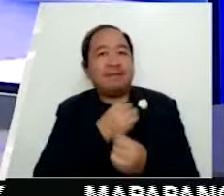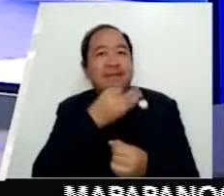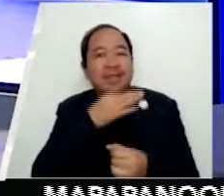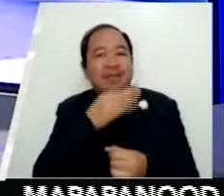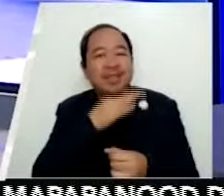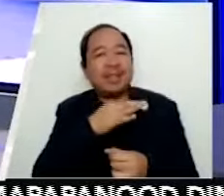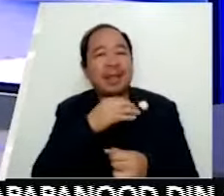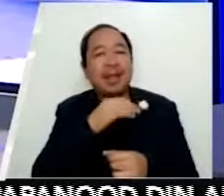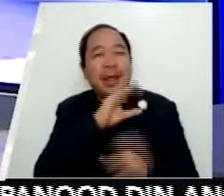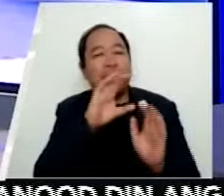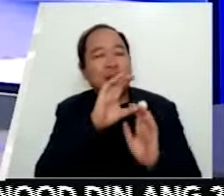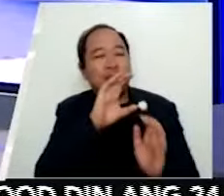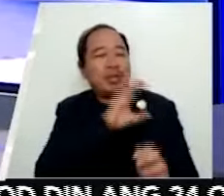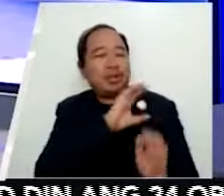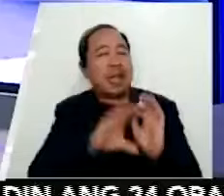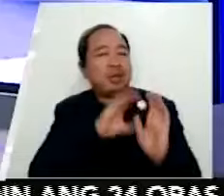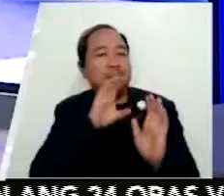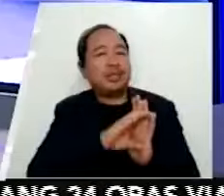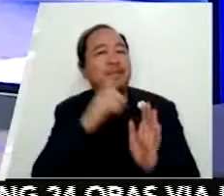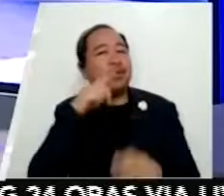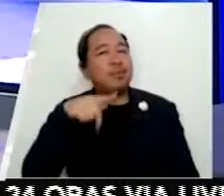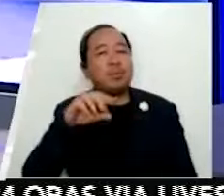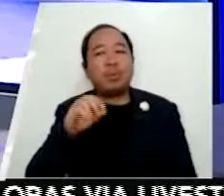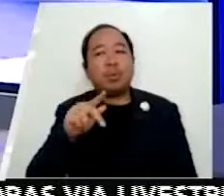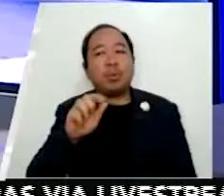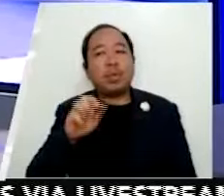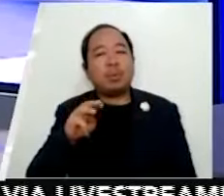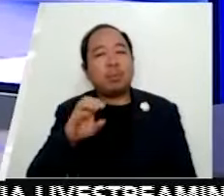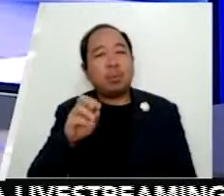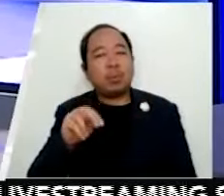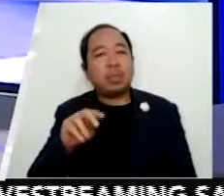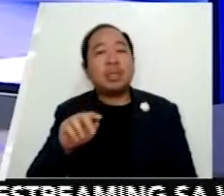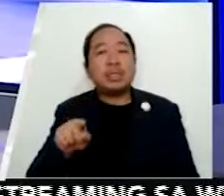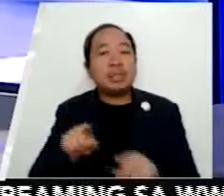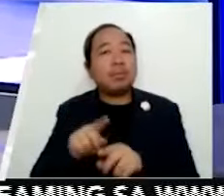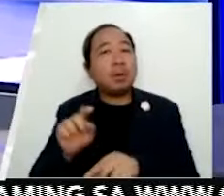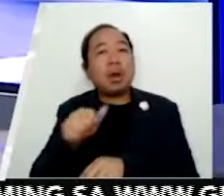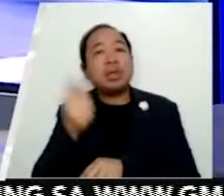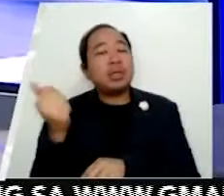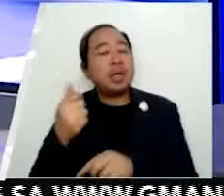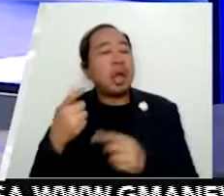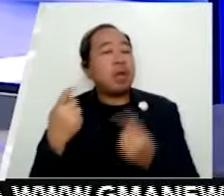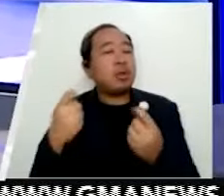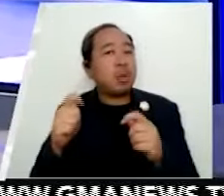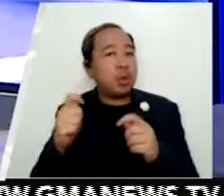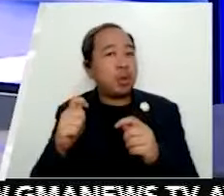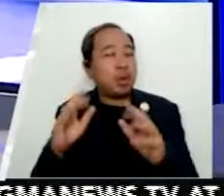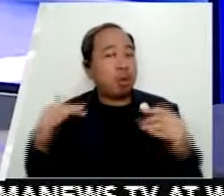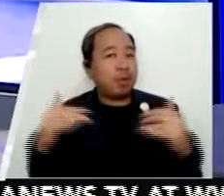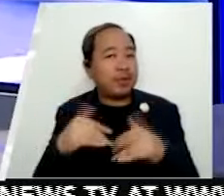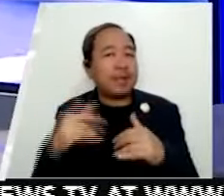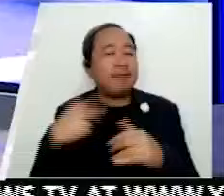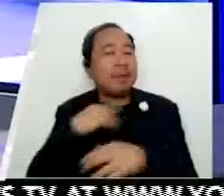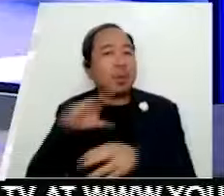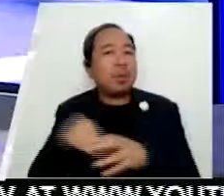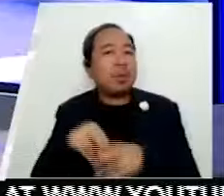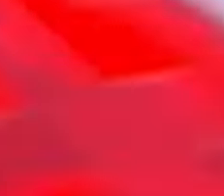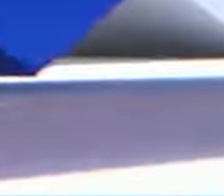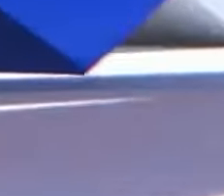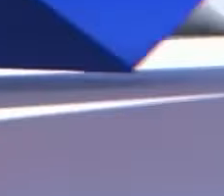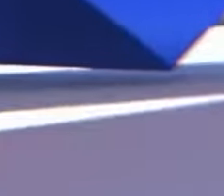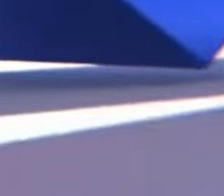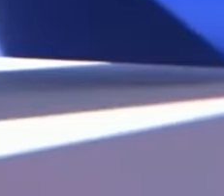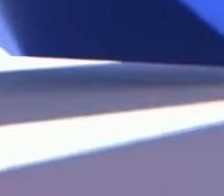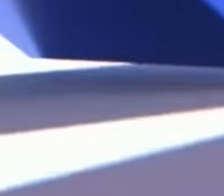isang toy ko naman, naging part ang dalawang Voltes 5 Legacy Stars na sina Matt Lozano at Rafael Landicho. Makichika kay Nelson